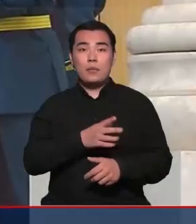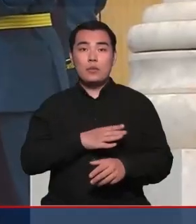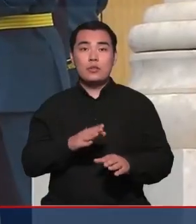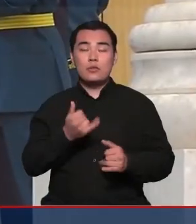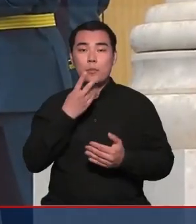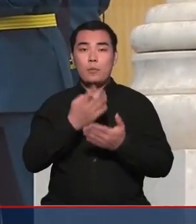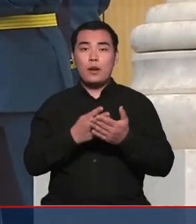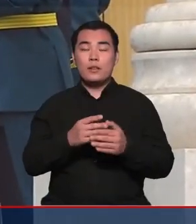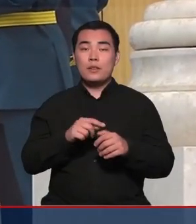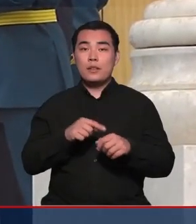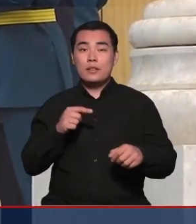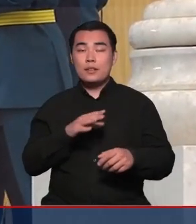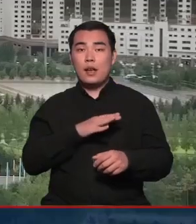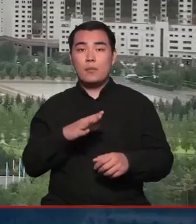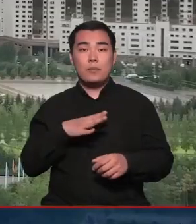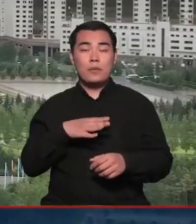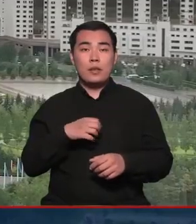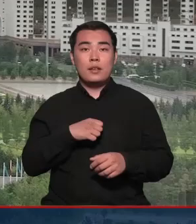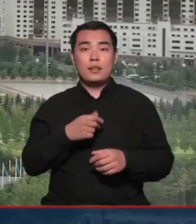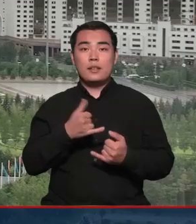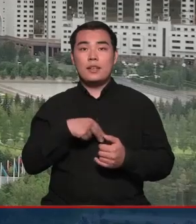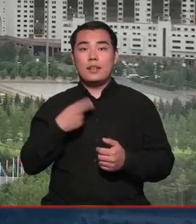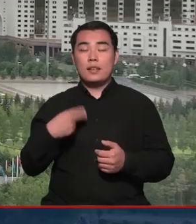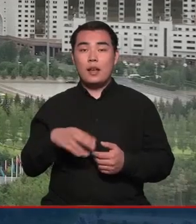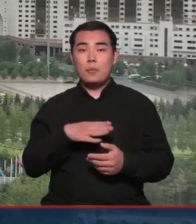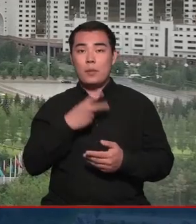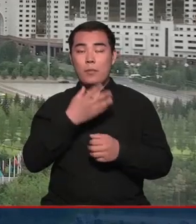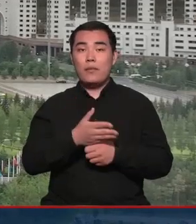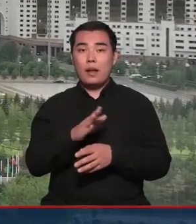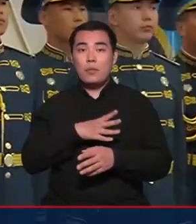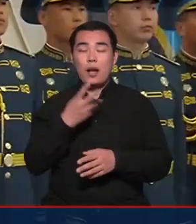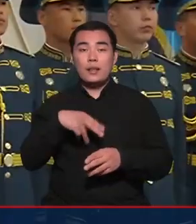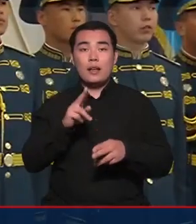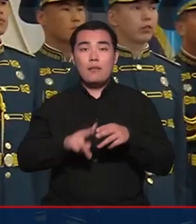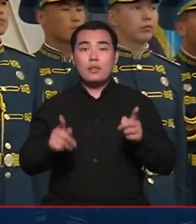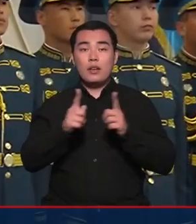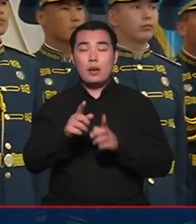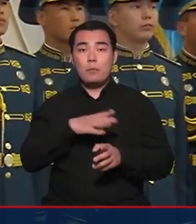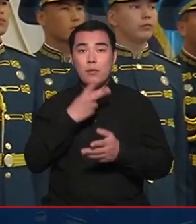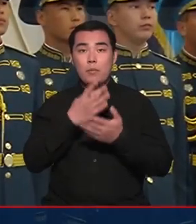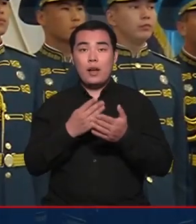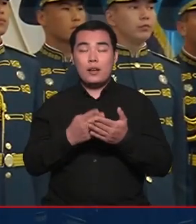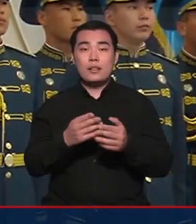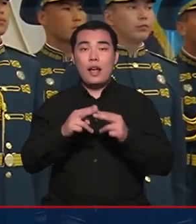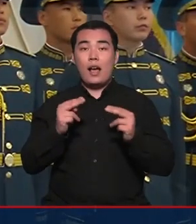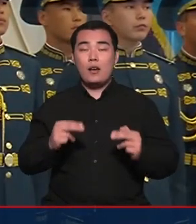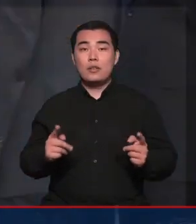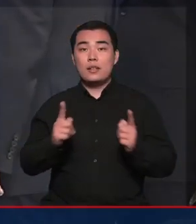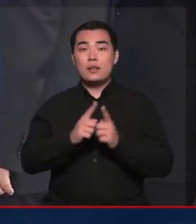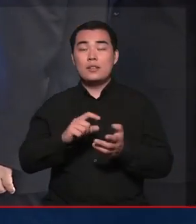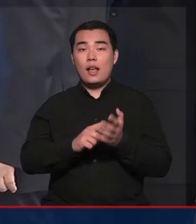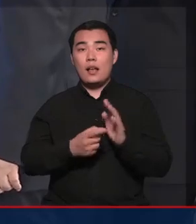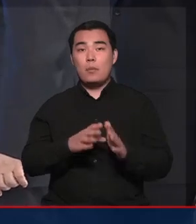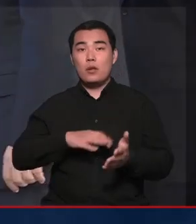собой шлейф цветом национального флага Китая после официальная часть приёма продолжилась в торжественно зале арды с